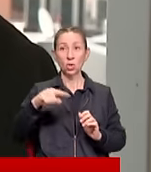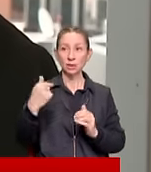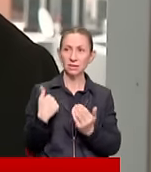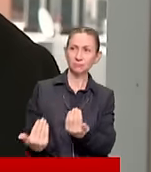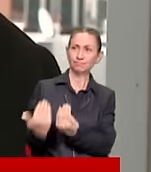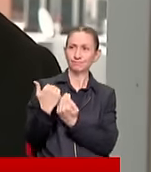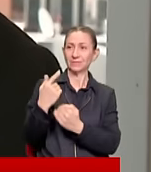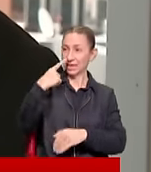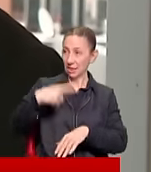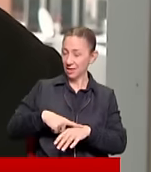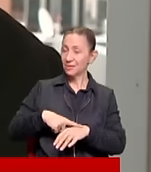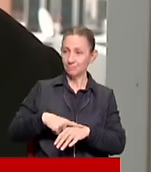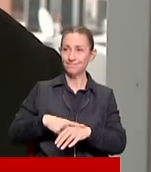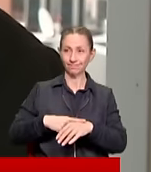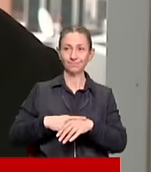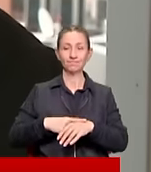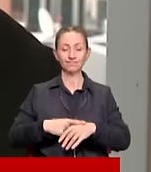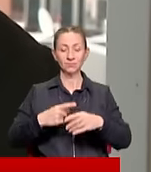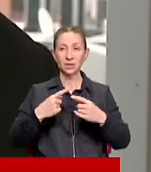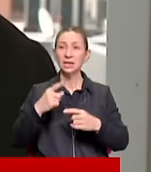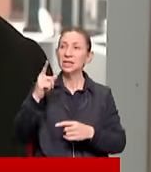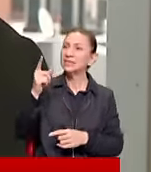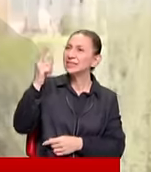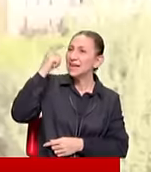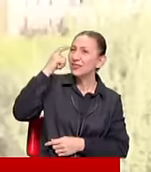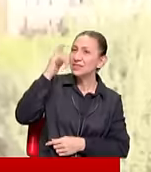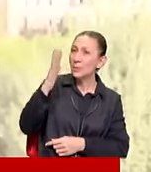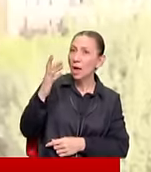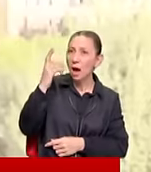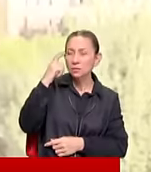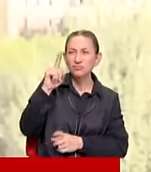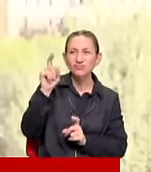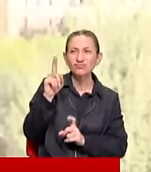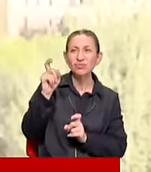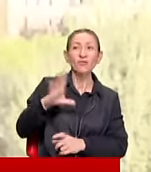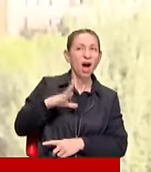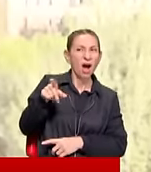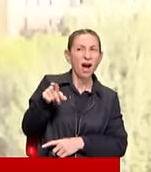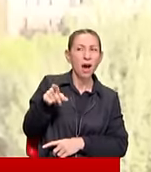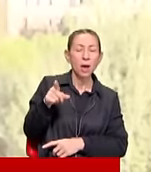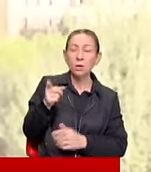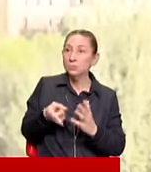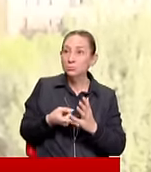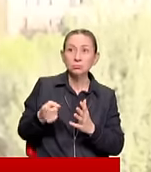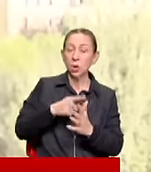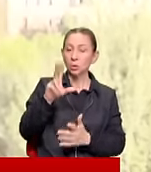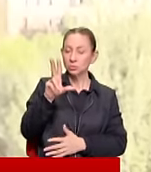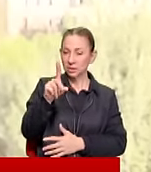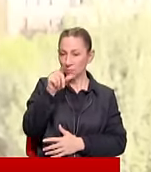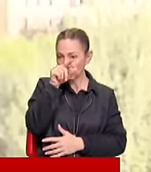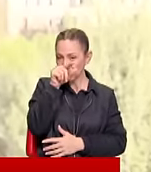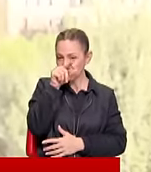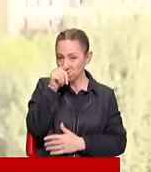bana inandılar. Ve etrafımda çok... Sizin kafanızda bile aklınızda soru işaretleri varken birden 31 Mart